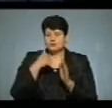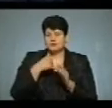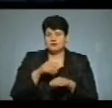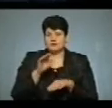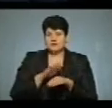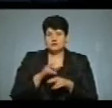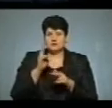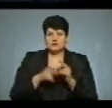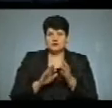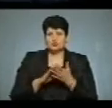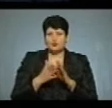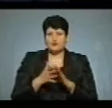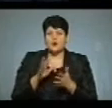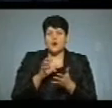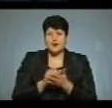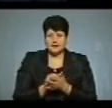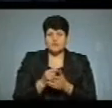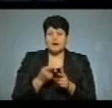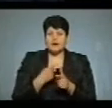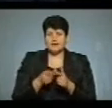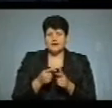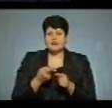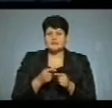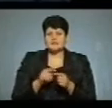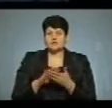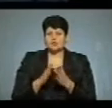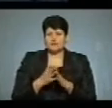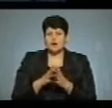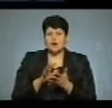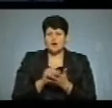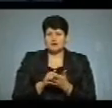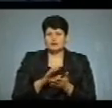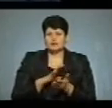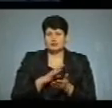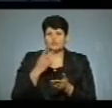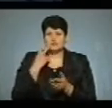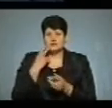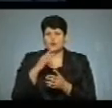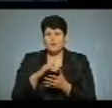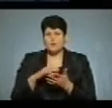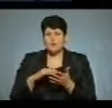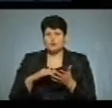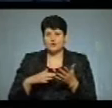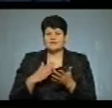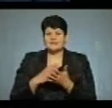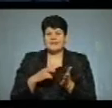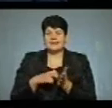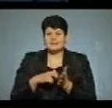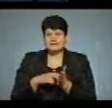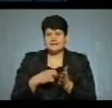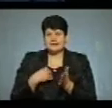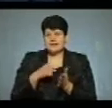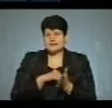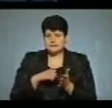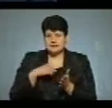завершувався договір оренди, але цей договір оренди щороку був постійно продовжений. Є листи, де я